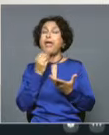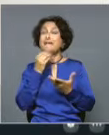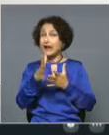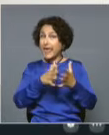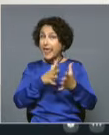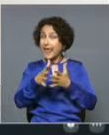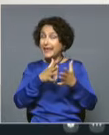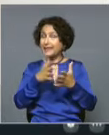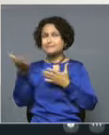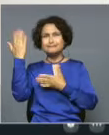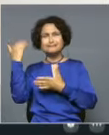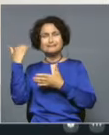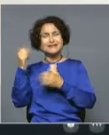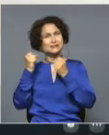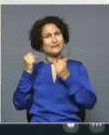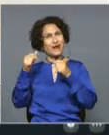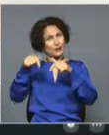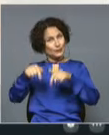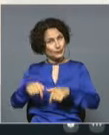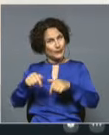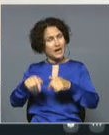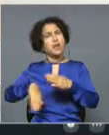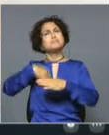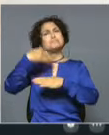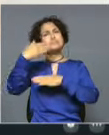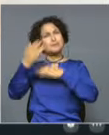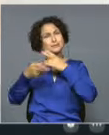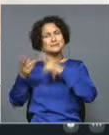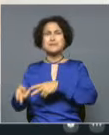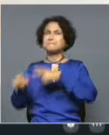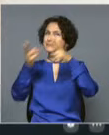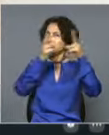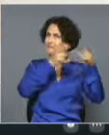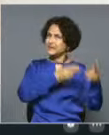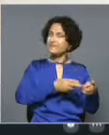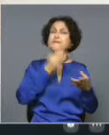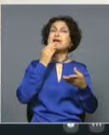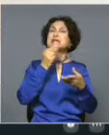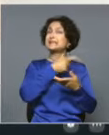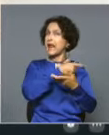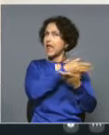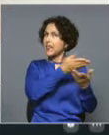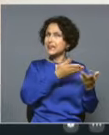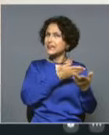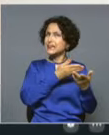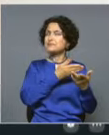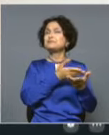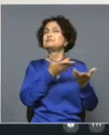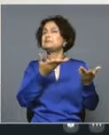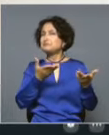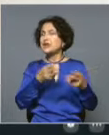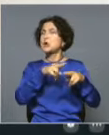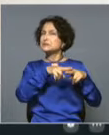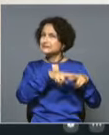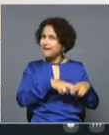наши стари сънародници, които в последствие се изселват в Израел, но продължават да пазят